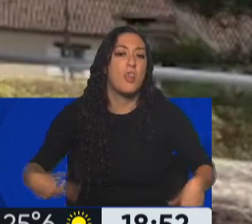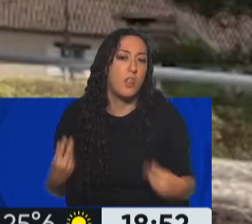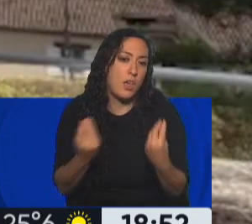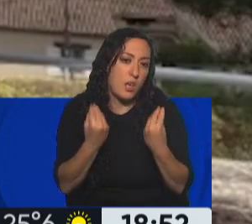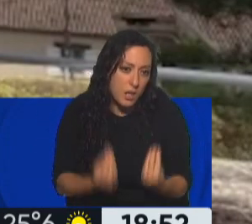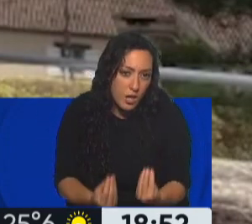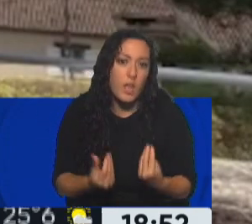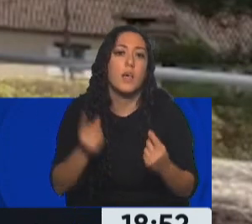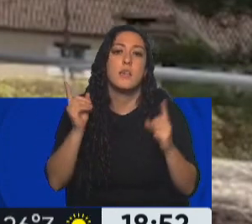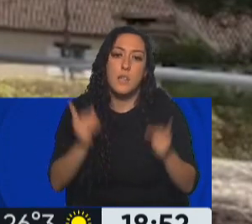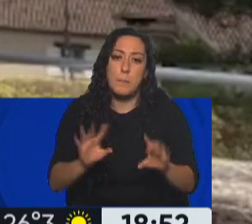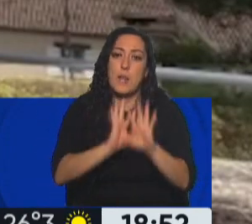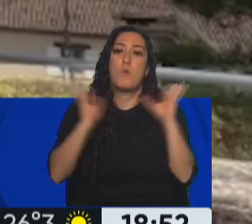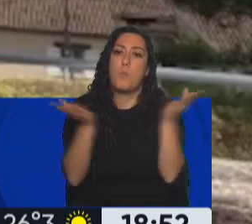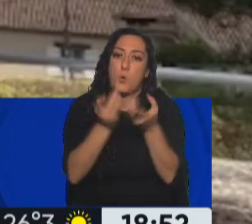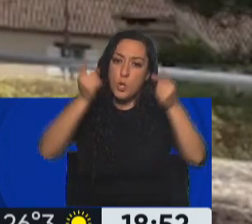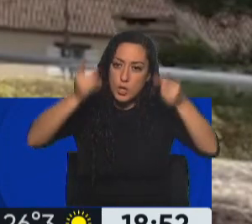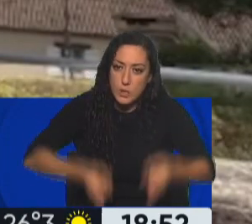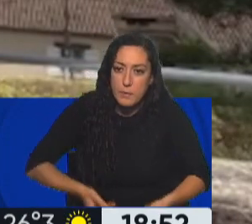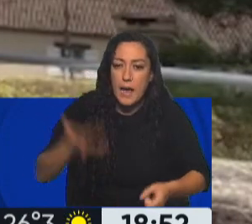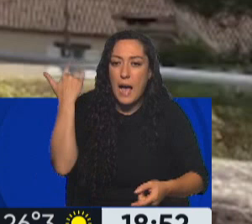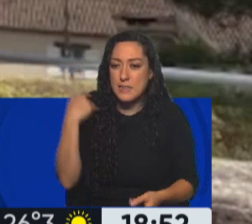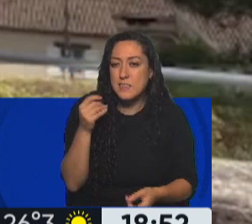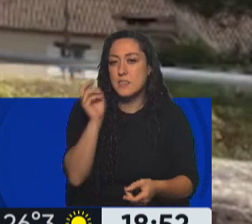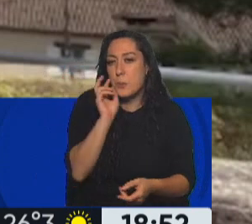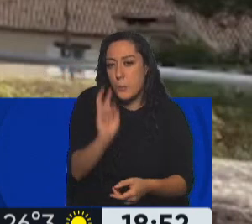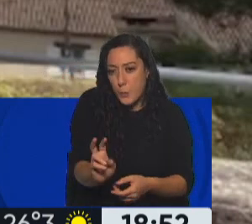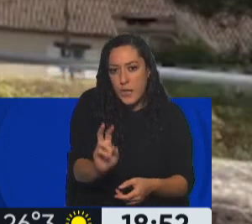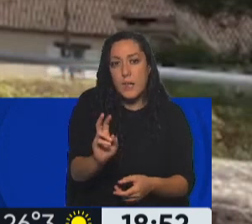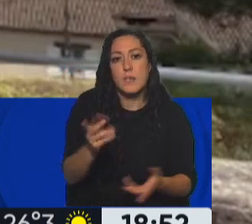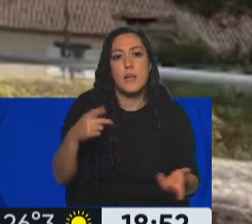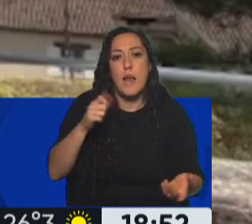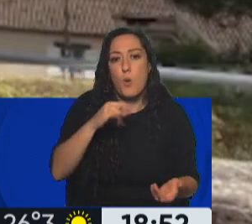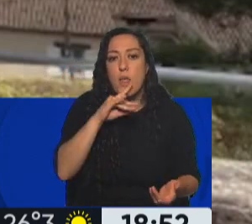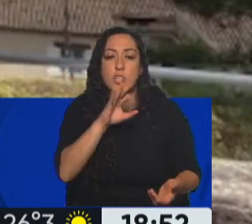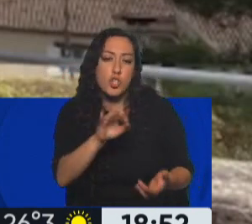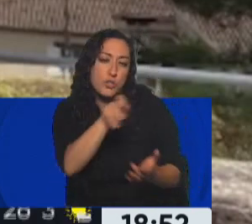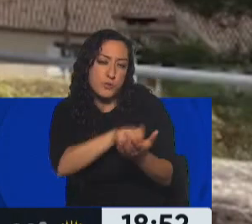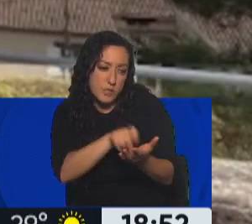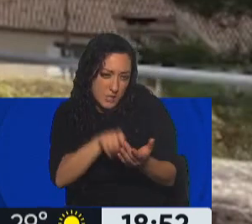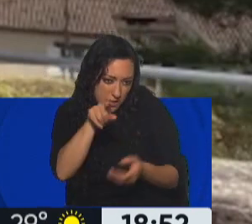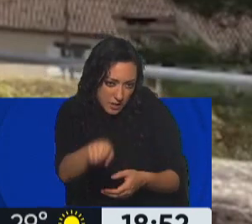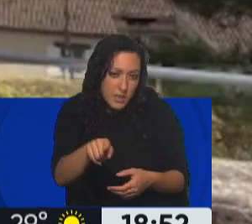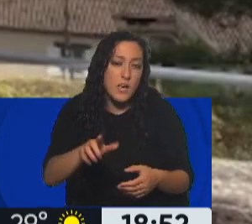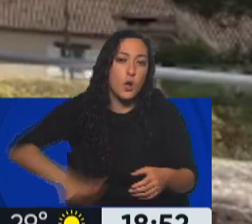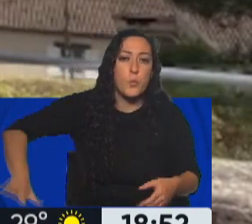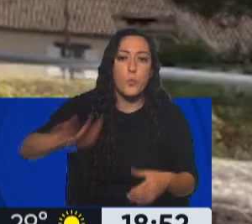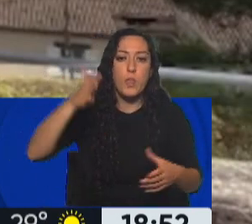à l'Église et parfois même au monde, on l'a vu avec Laudato Si, une vraie démarche